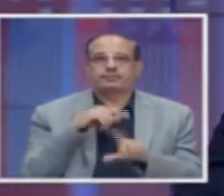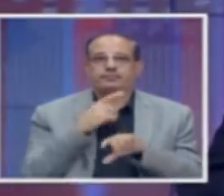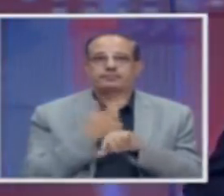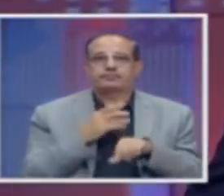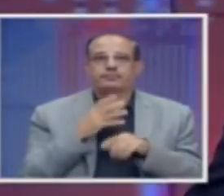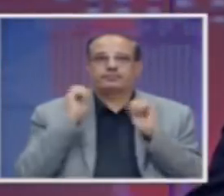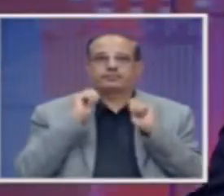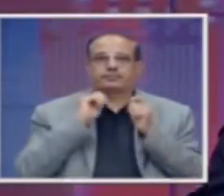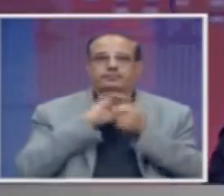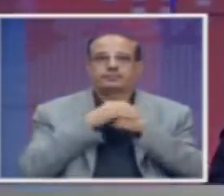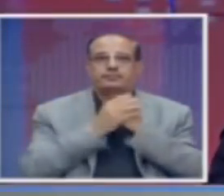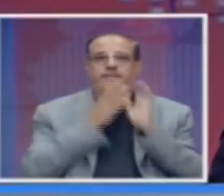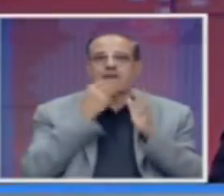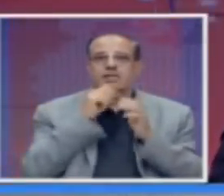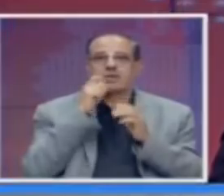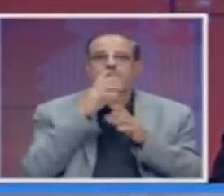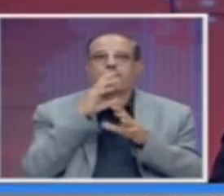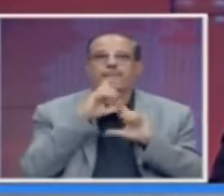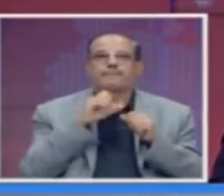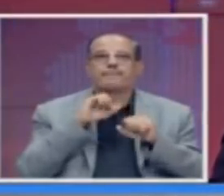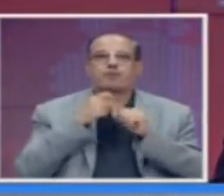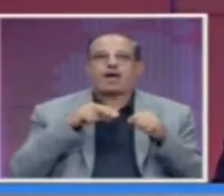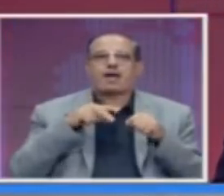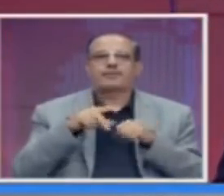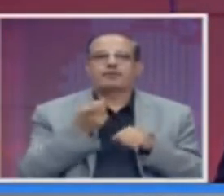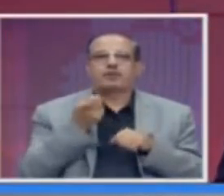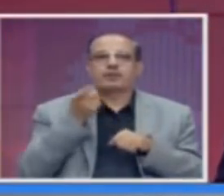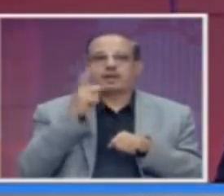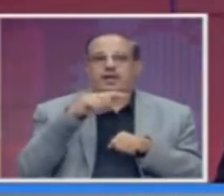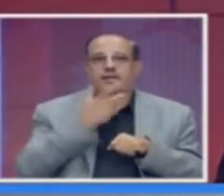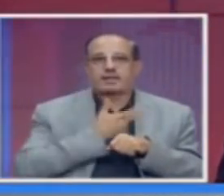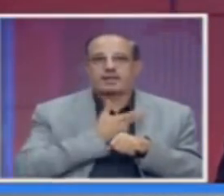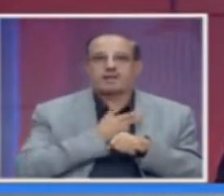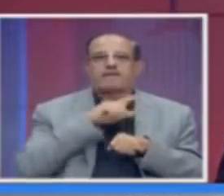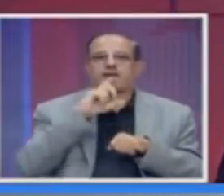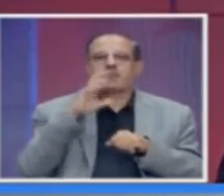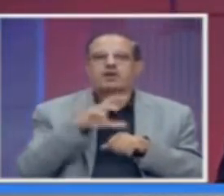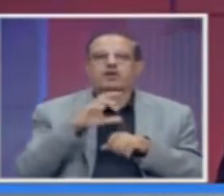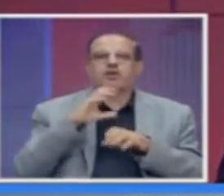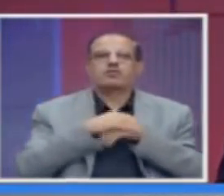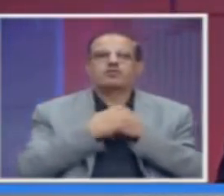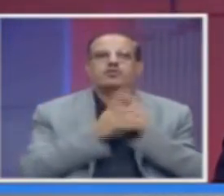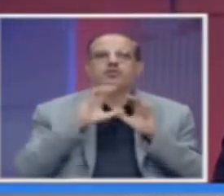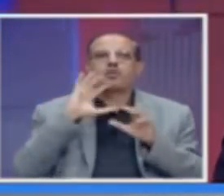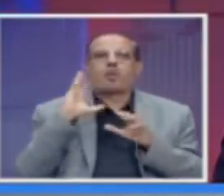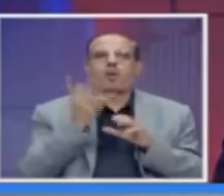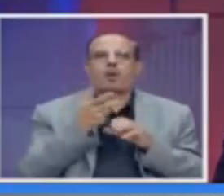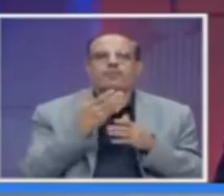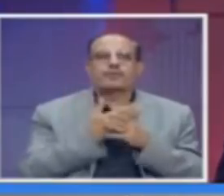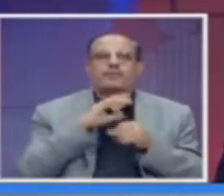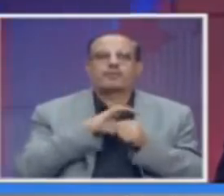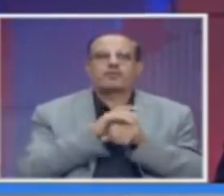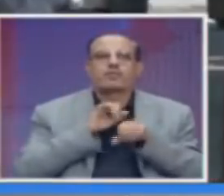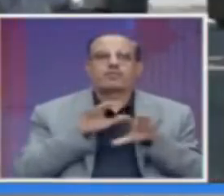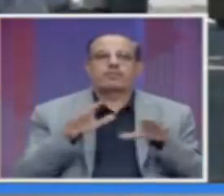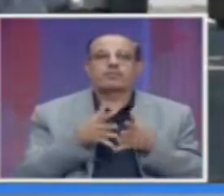أمر رئيس الوزراء التونسي هشام المشيشي بفرض حظر للتجوال اعتبارا من غد الثلاثاء في جميع أنحاء البلاد بسبب